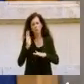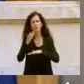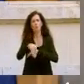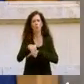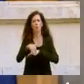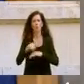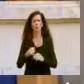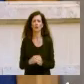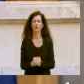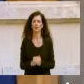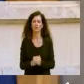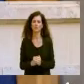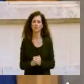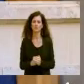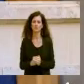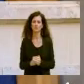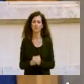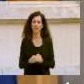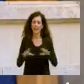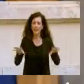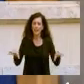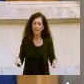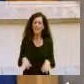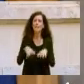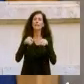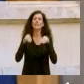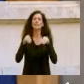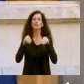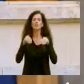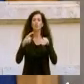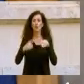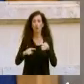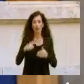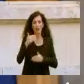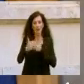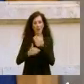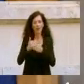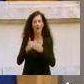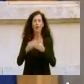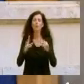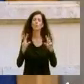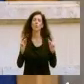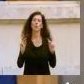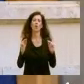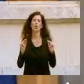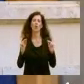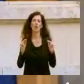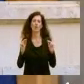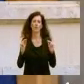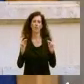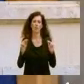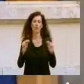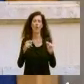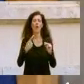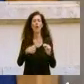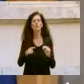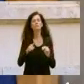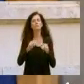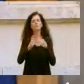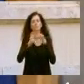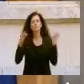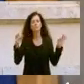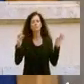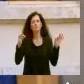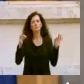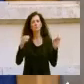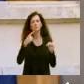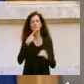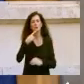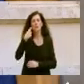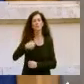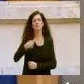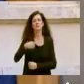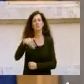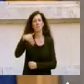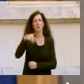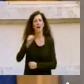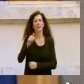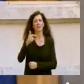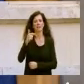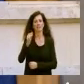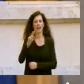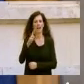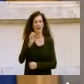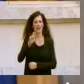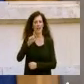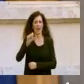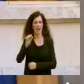un nuovo inizio e qui il recupero le parole pronunciate dal presidente mattarella in occasione della festa della